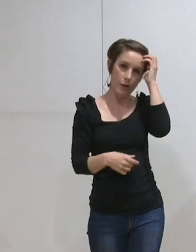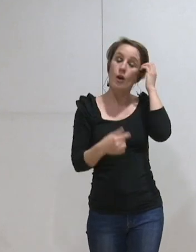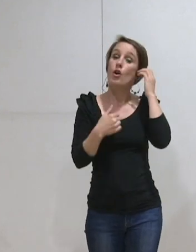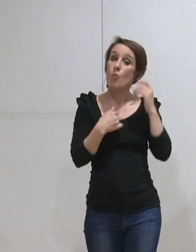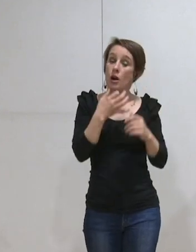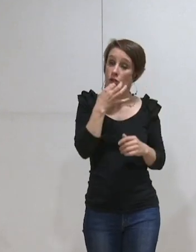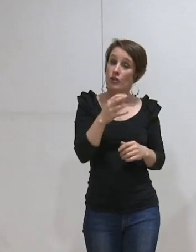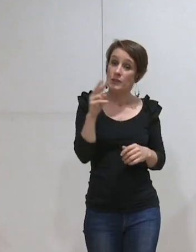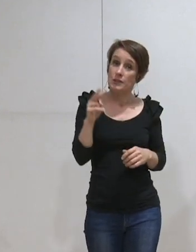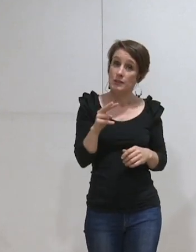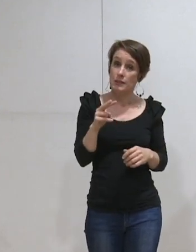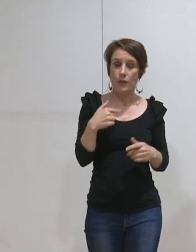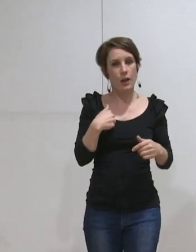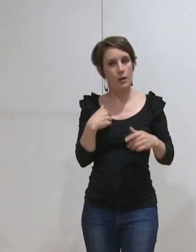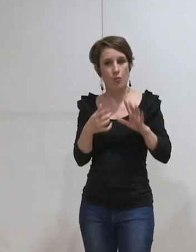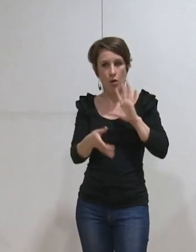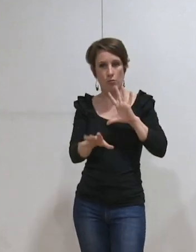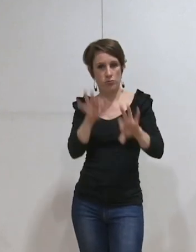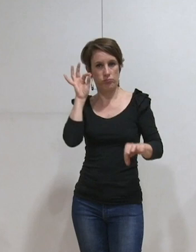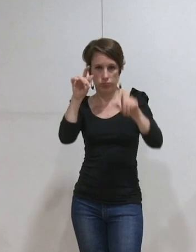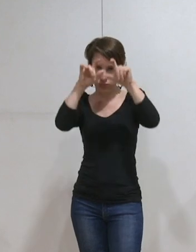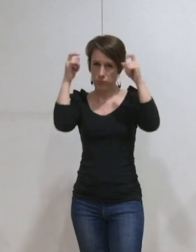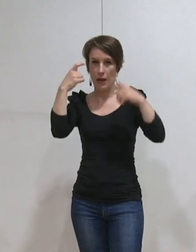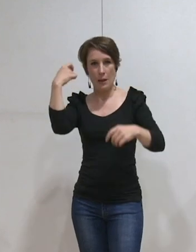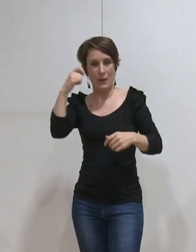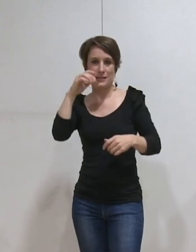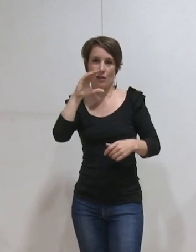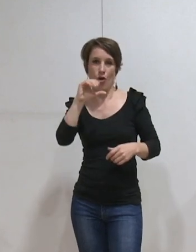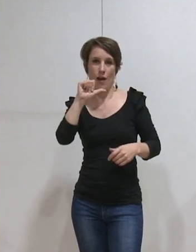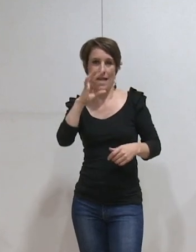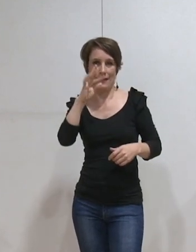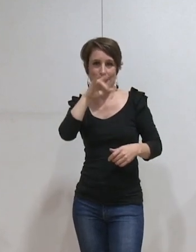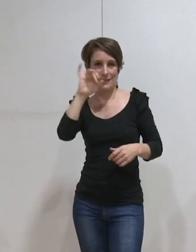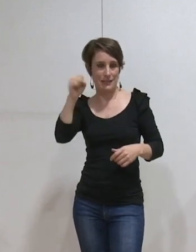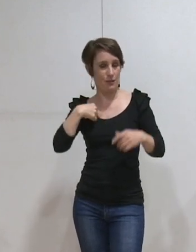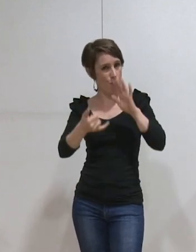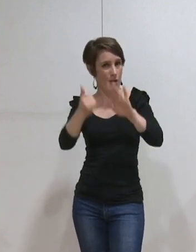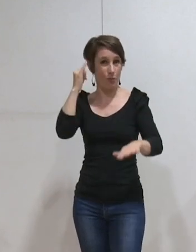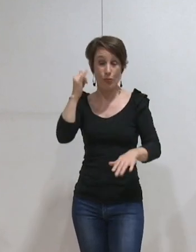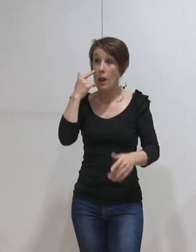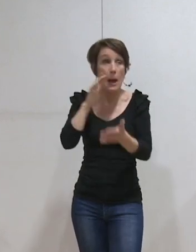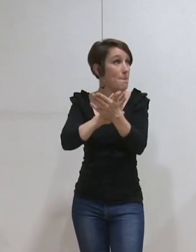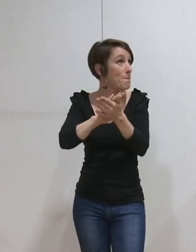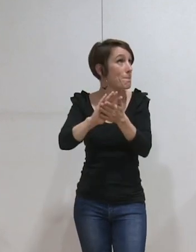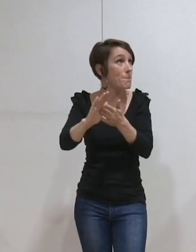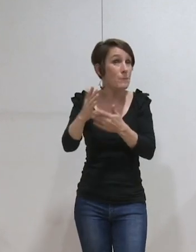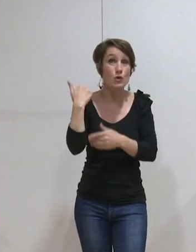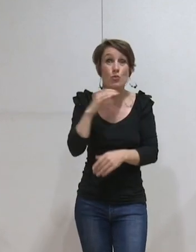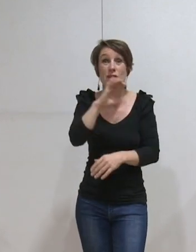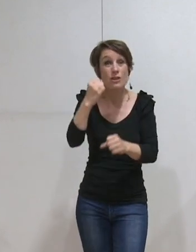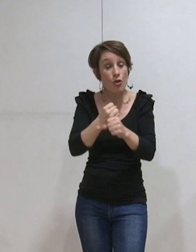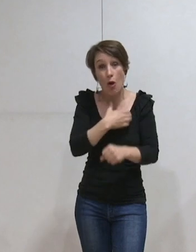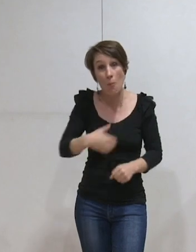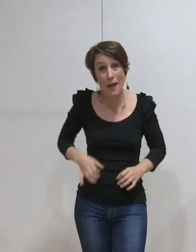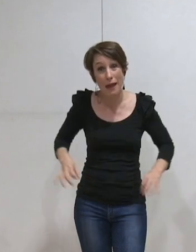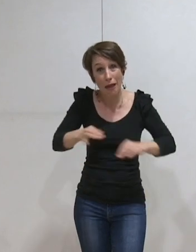personnellement en prenant la présidence d'Actis ce qui n'avait pas été fait par un maire de Grenoble depuis 100 ans euh et euh selon la logique que il nous